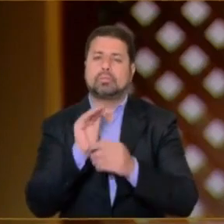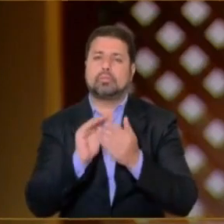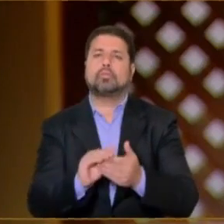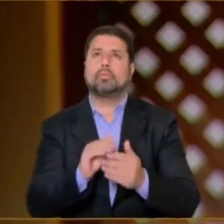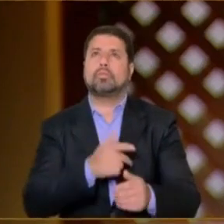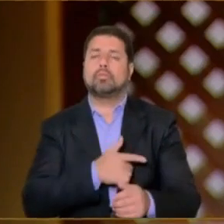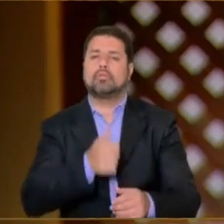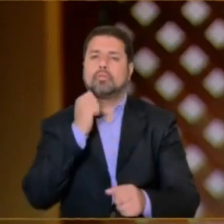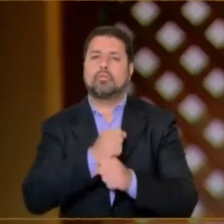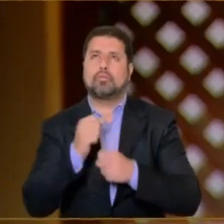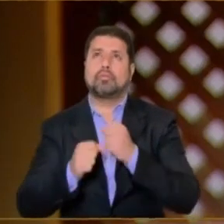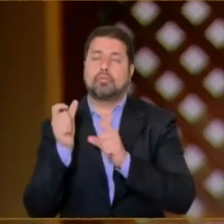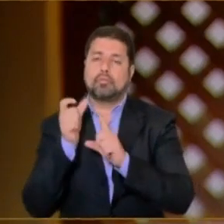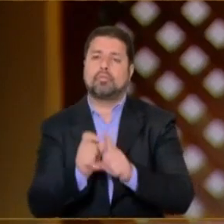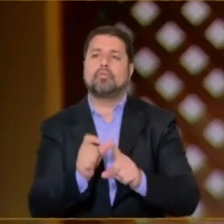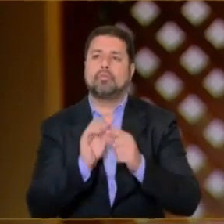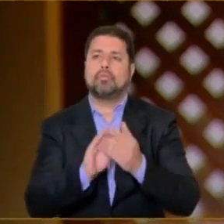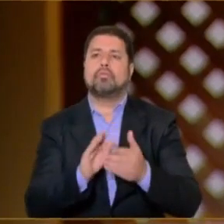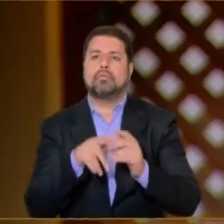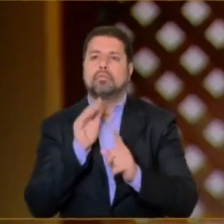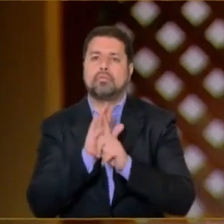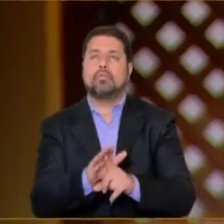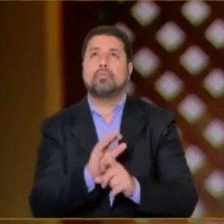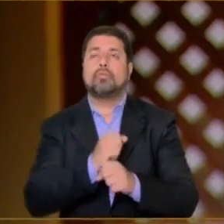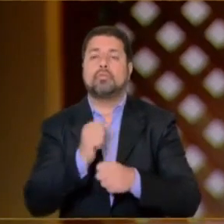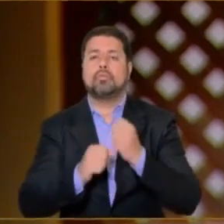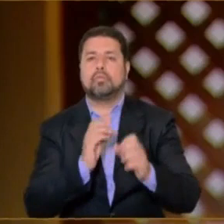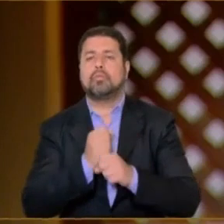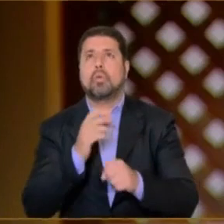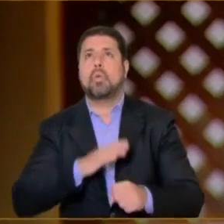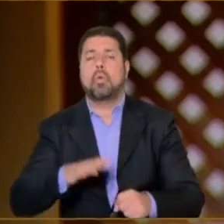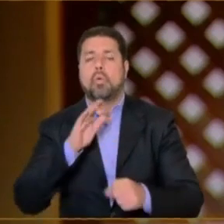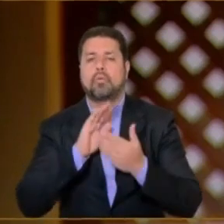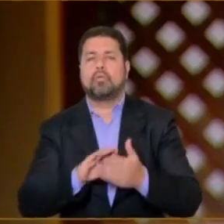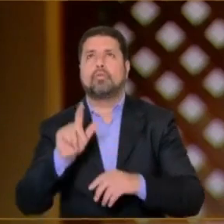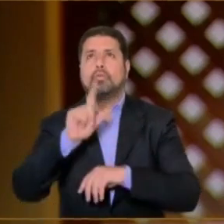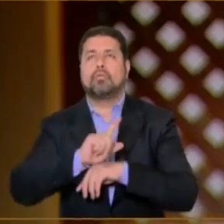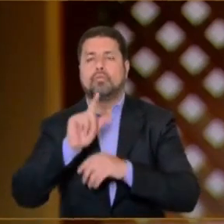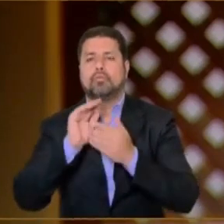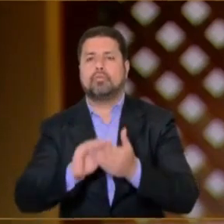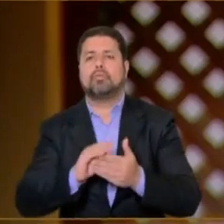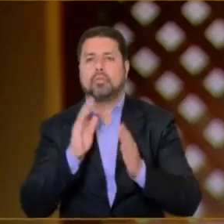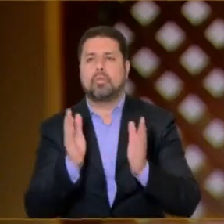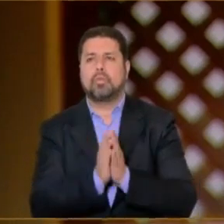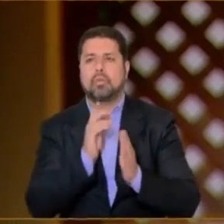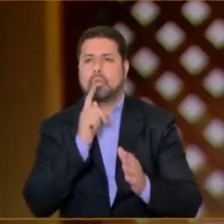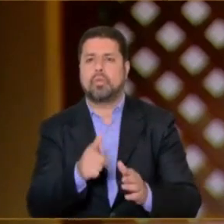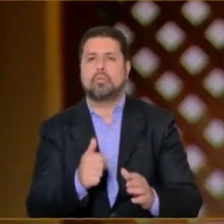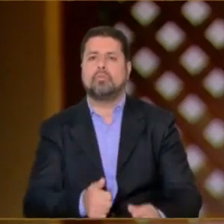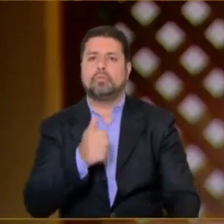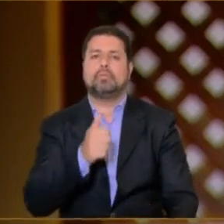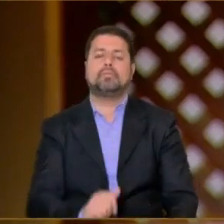اللهم كن لهم عونا ونصيرا وسندا ومعينا واجعل لهم من لدنك وليا واجعل لهم من لدنك